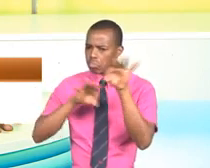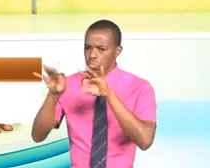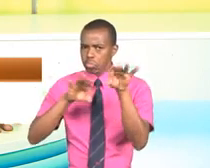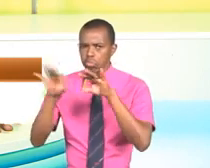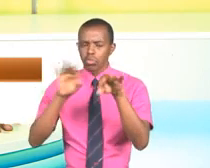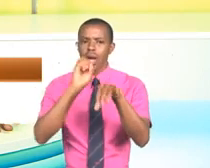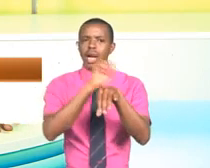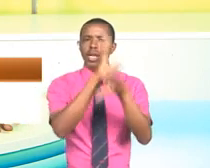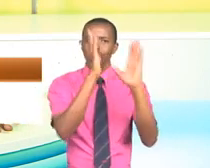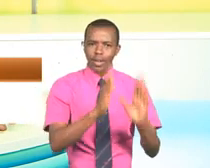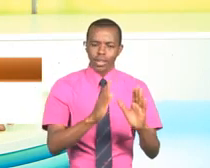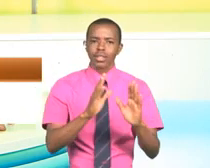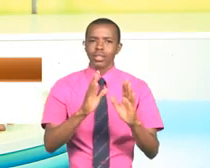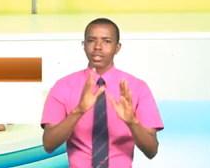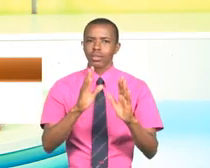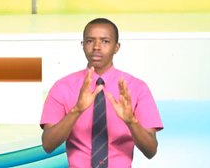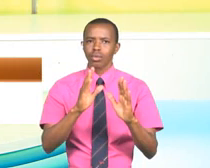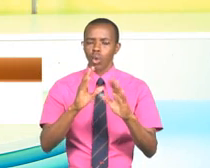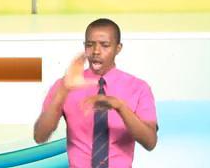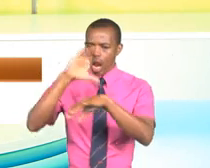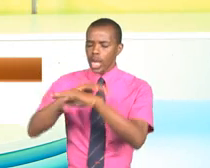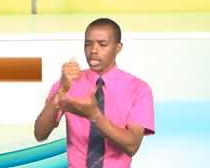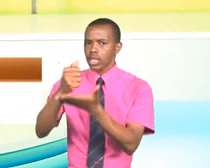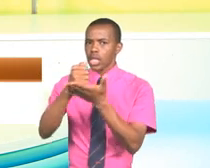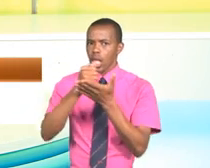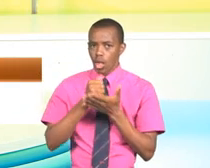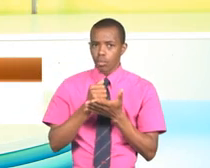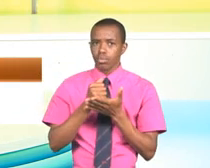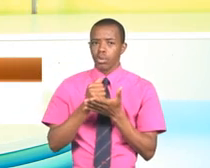washauri ili kupita ama kupata usaidizi